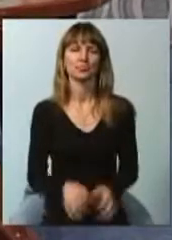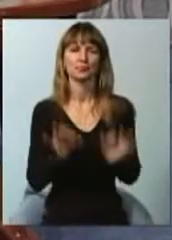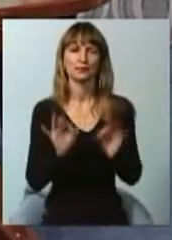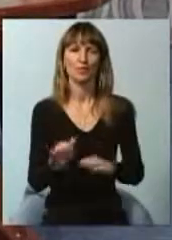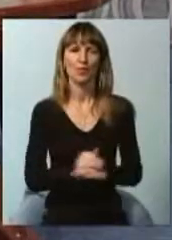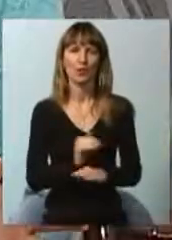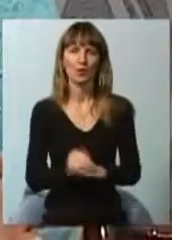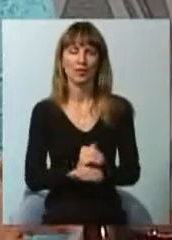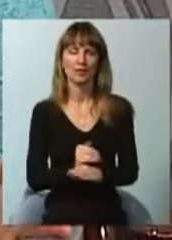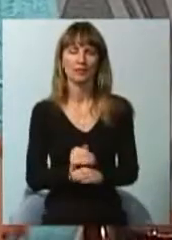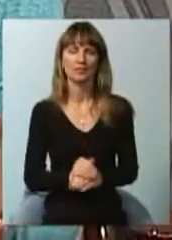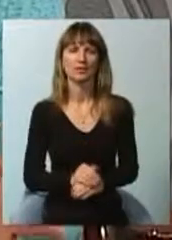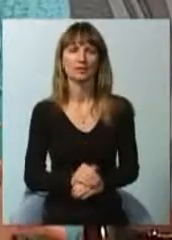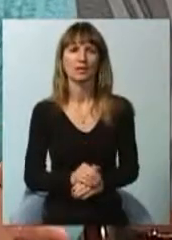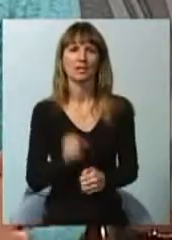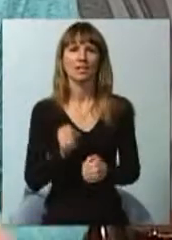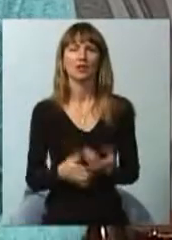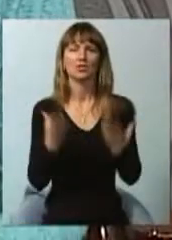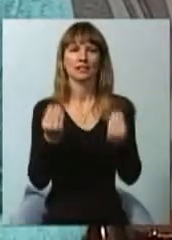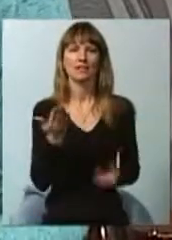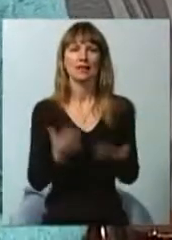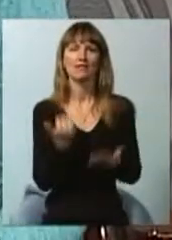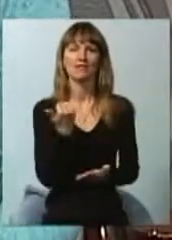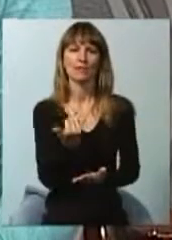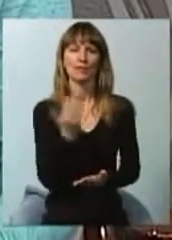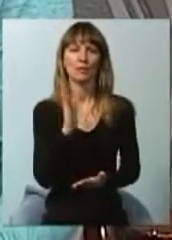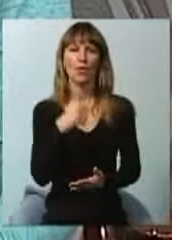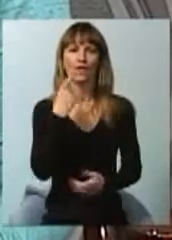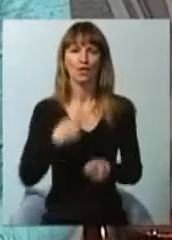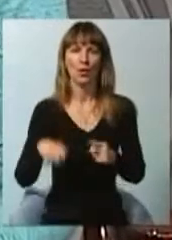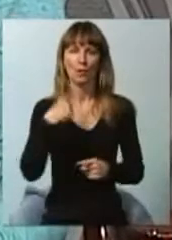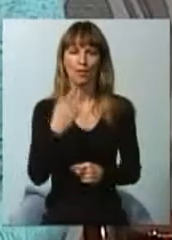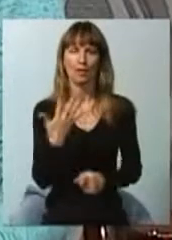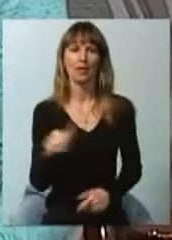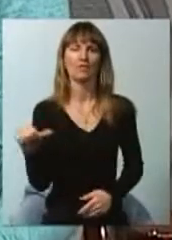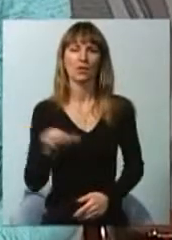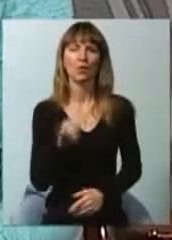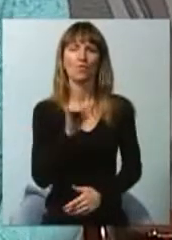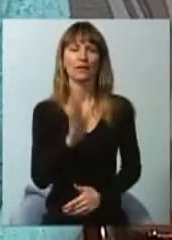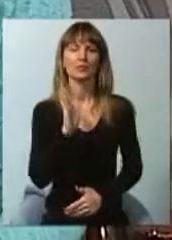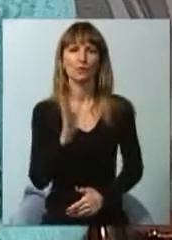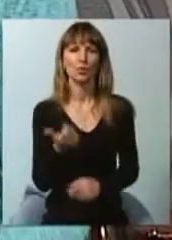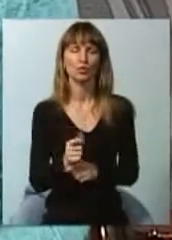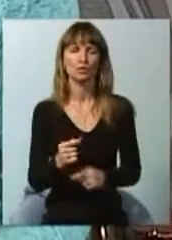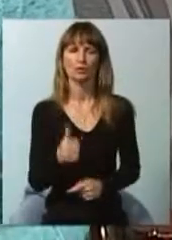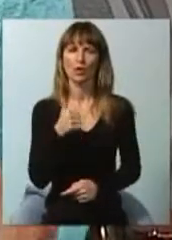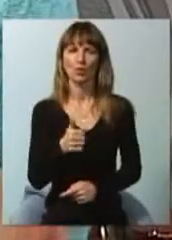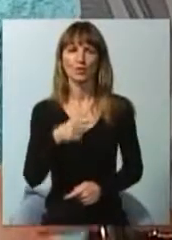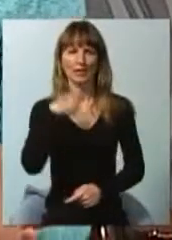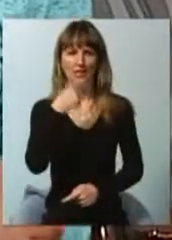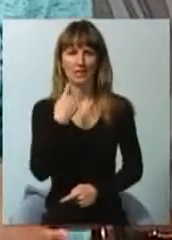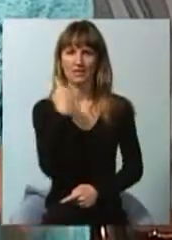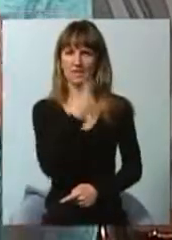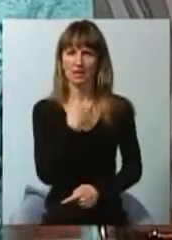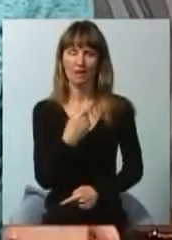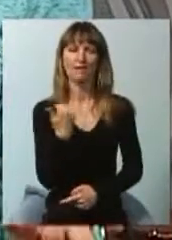молодець, молодці. Друзі, щодня, якщо ви будете говорити скоромовки, принаймні 5 хвилин, у вас буде дуже чітка дикція. І ви